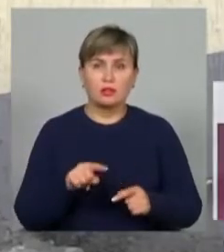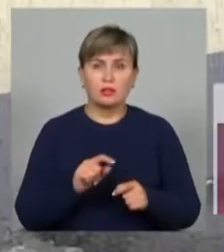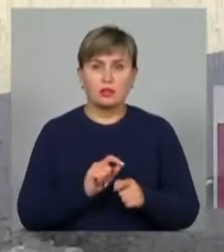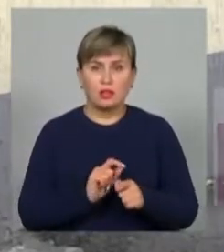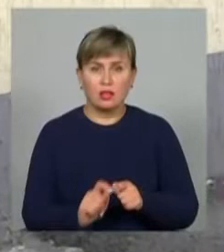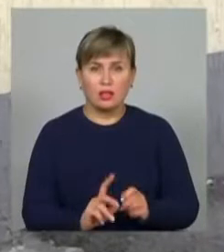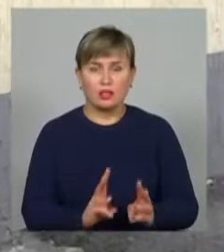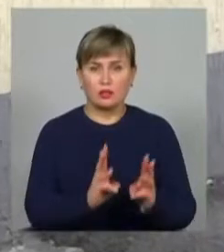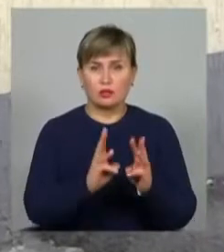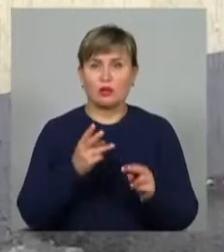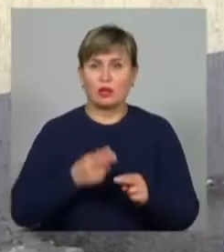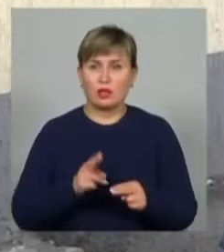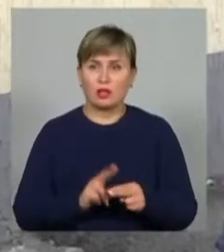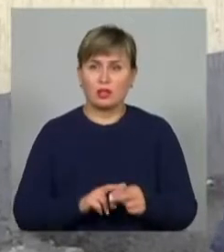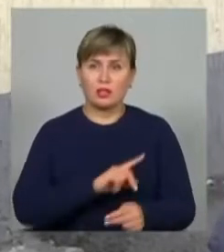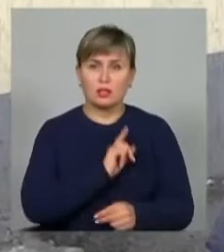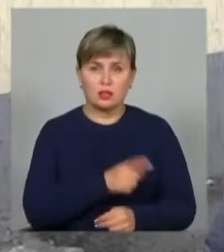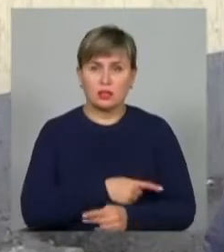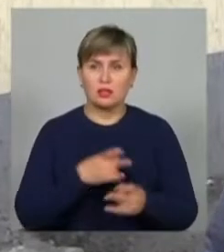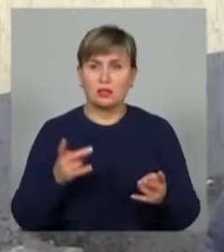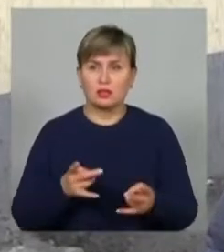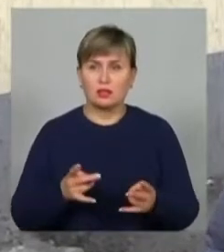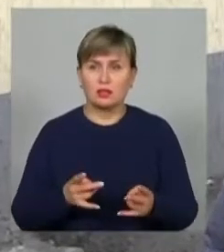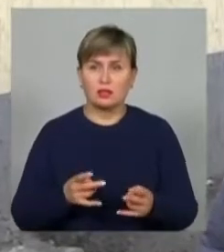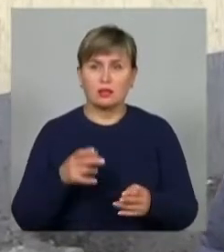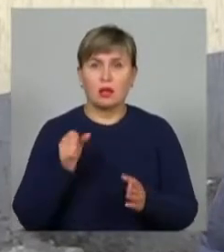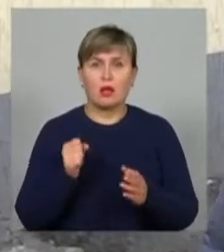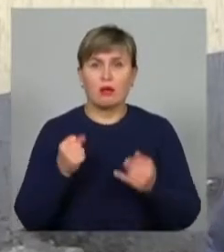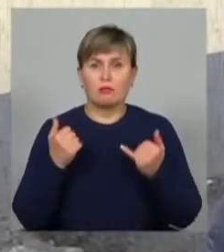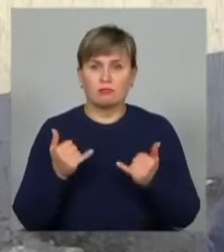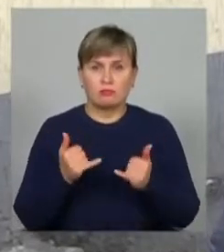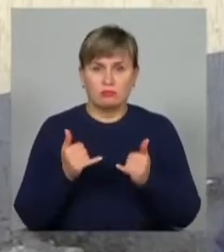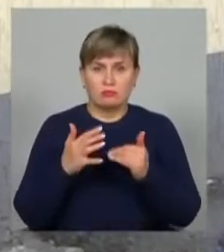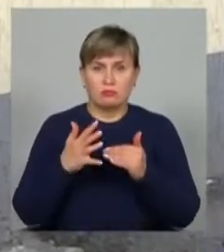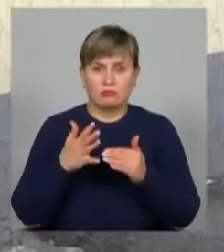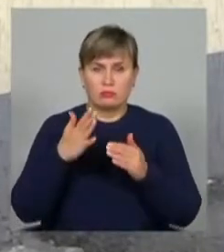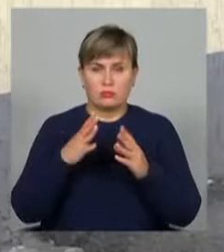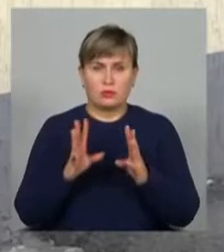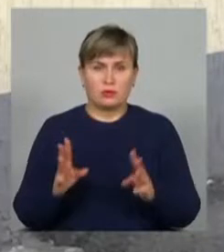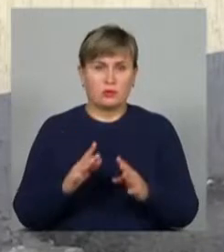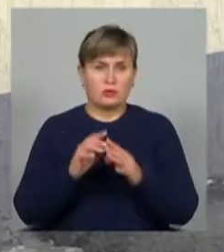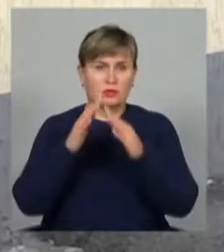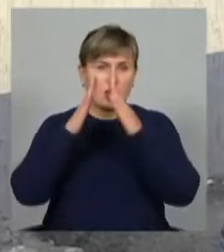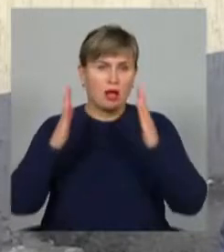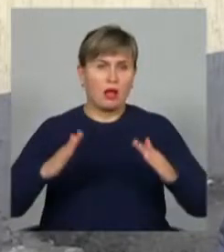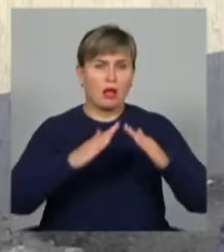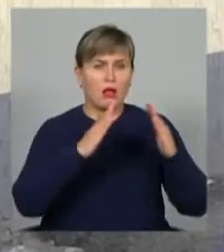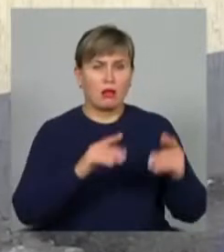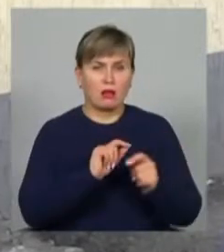костер, да, это силы надо приложить, а тут поджечь и противостоять,